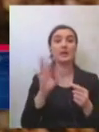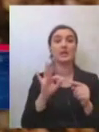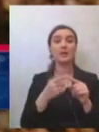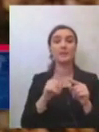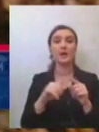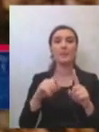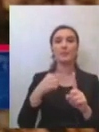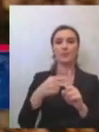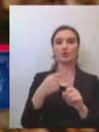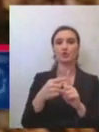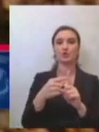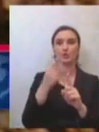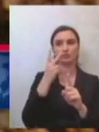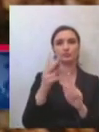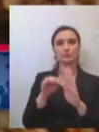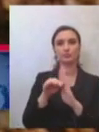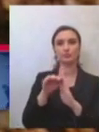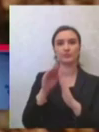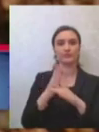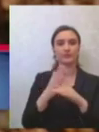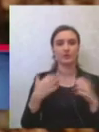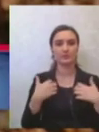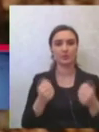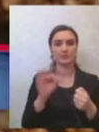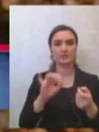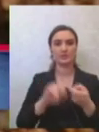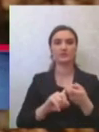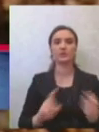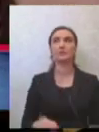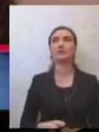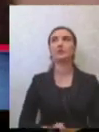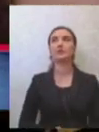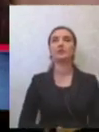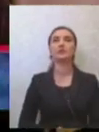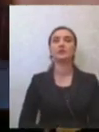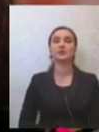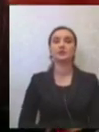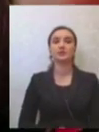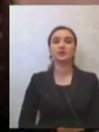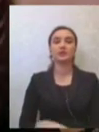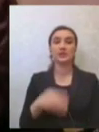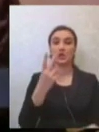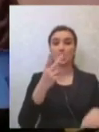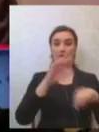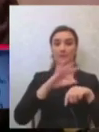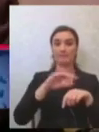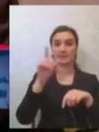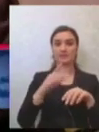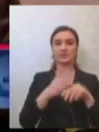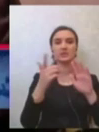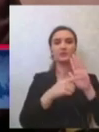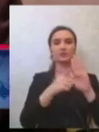პოზიტიური ნიშნები შეინიშნება მათ ჯანმრთელობასთან დაკავშირებით. ეს ორი პაციენტი გახლავთ 70 წელს